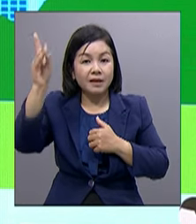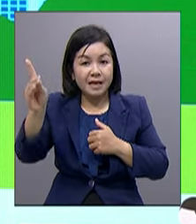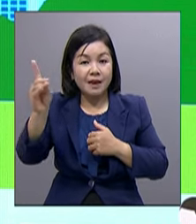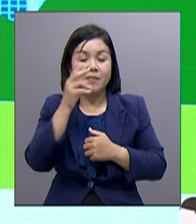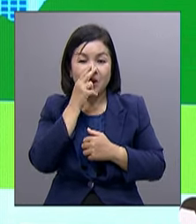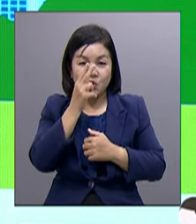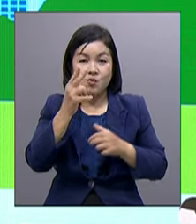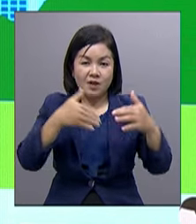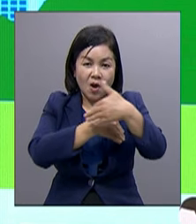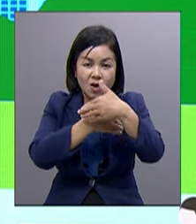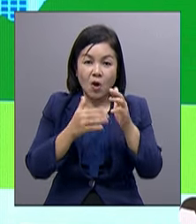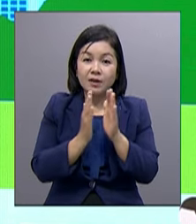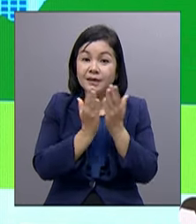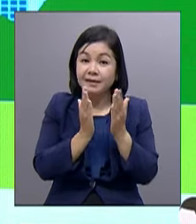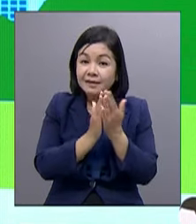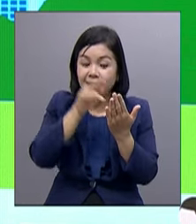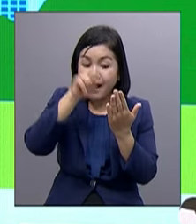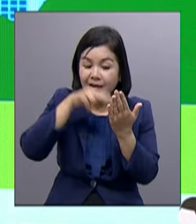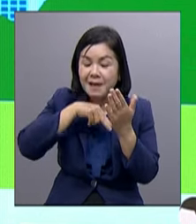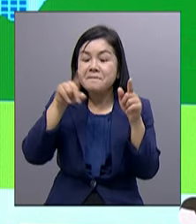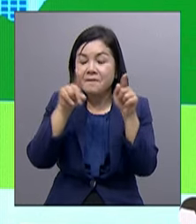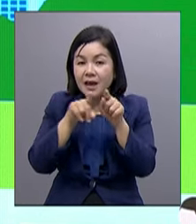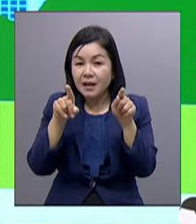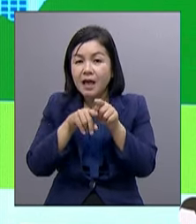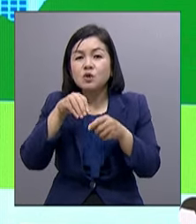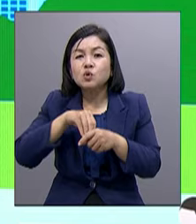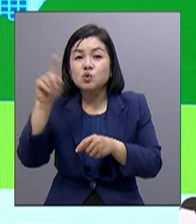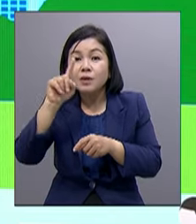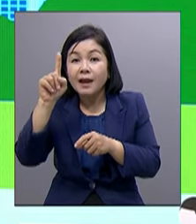ดูอีกห้องสมุดที่น่าสนใจไม่แพ้กันอยู่ที่บริเวณเขตดุสิตค่ะ